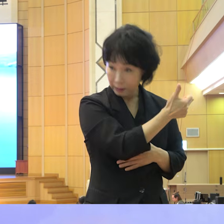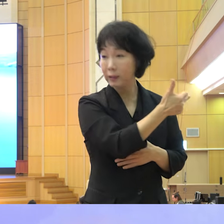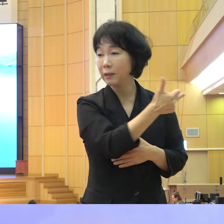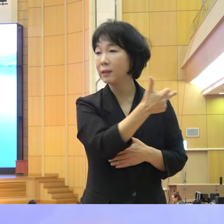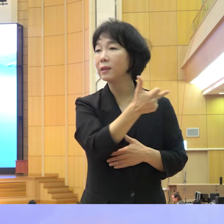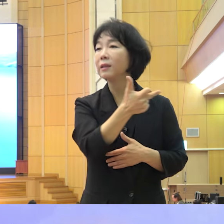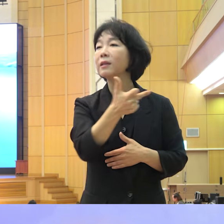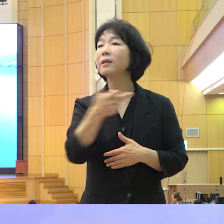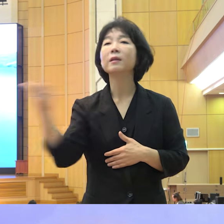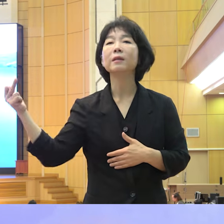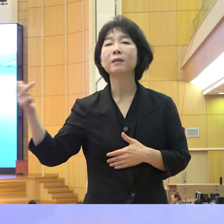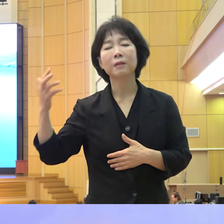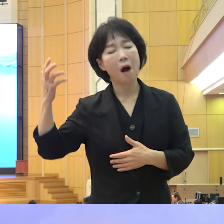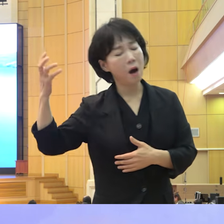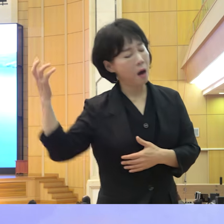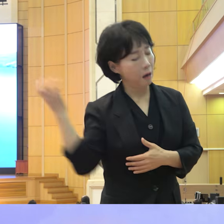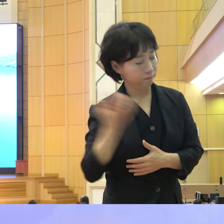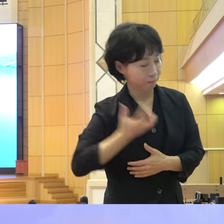큰